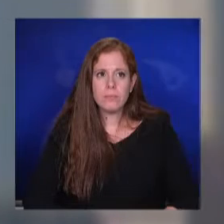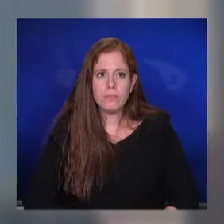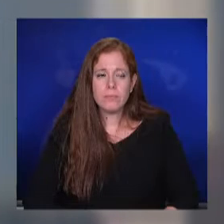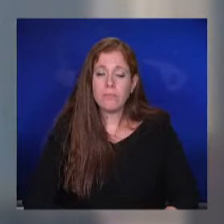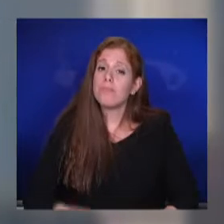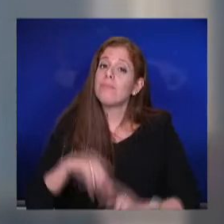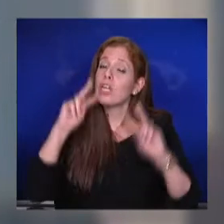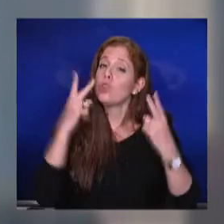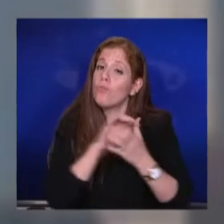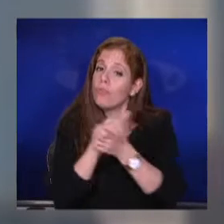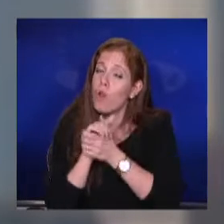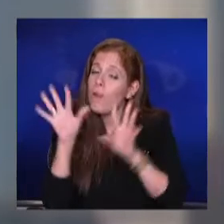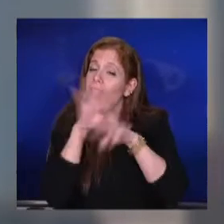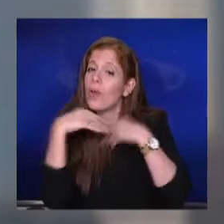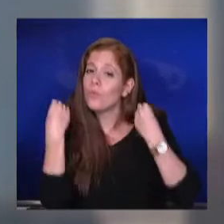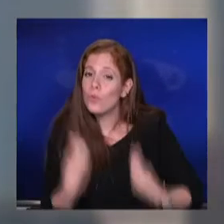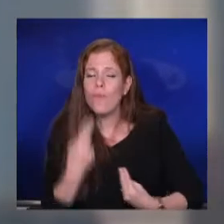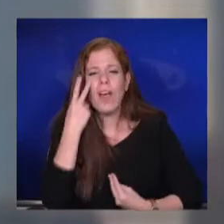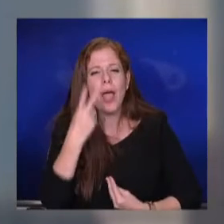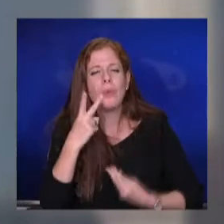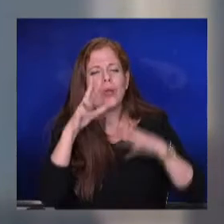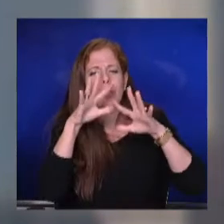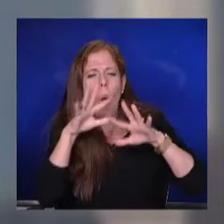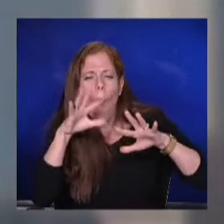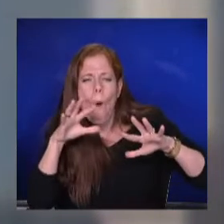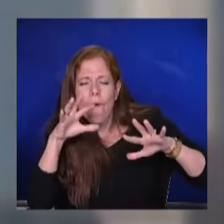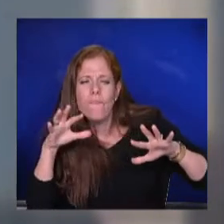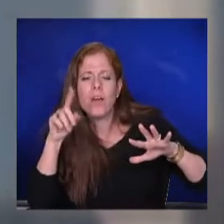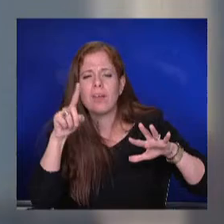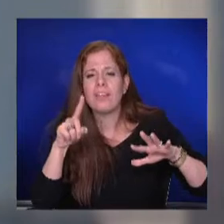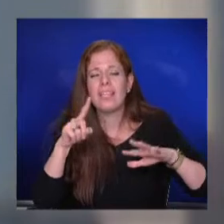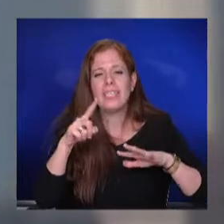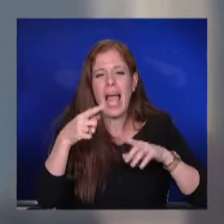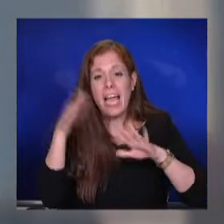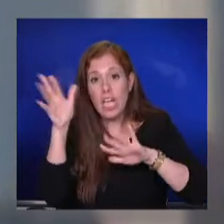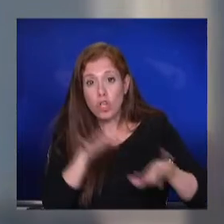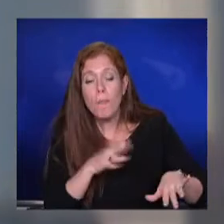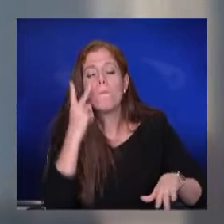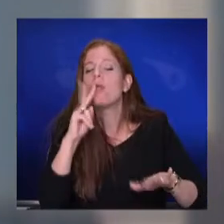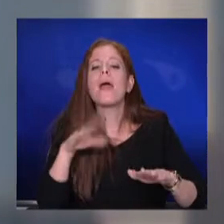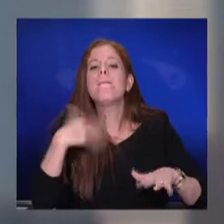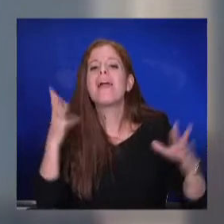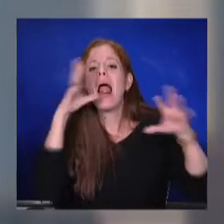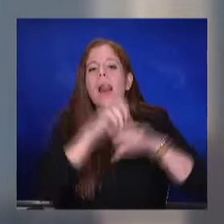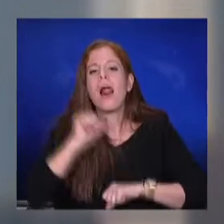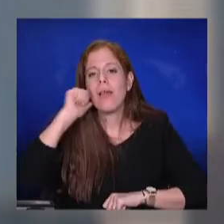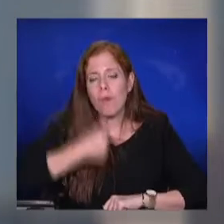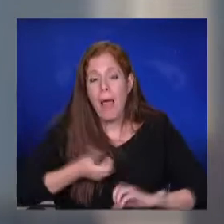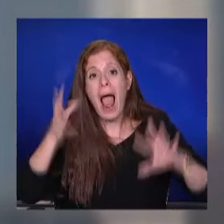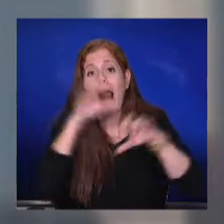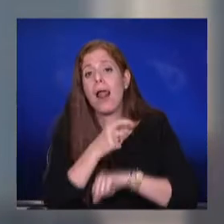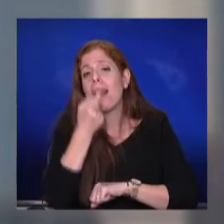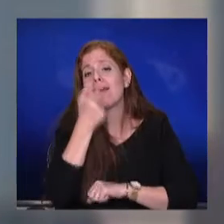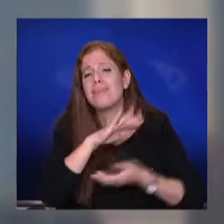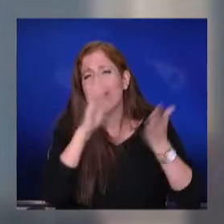אז שוב שלום וערב טוב, ראינו את האובך, ראינו את מקם הגשם, בואו נתמקד במה שצפוי לנו הלילה ומחר. הלילה יש לנו כמעט